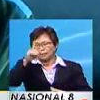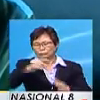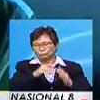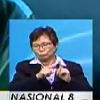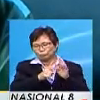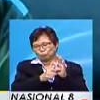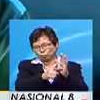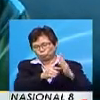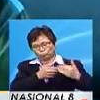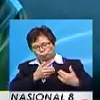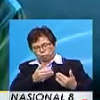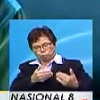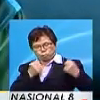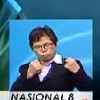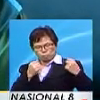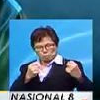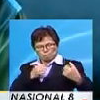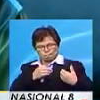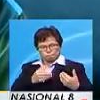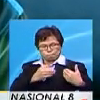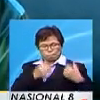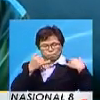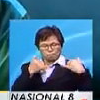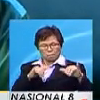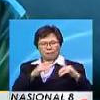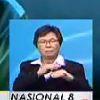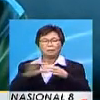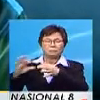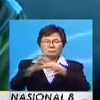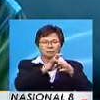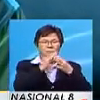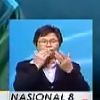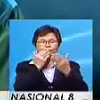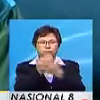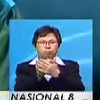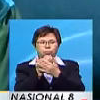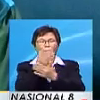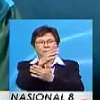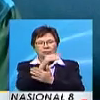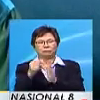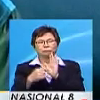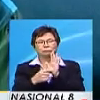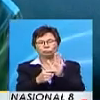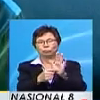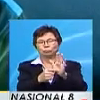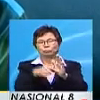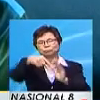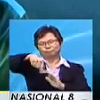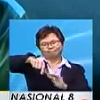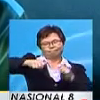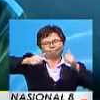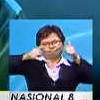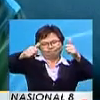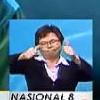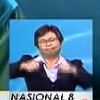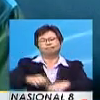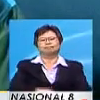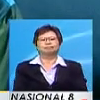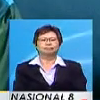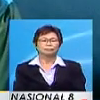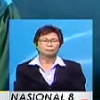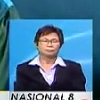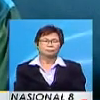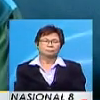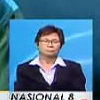komitmen yang begitu kuat kerjasama yang baik dan menunjukkan mutu permainan yang hebat